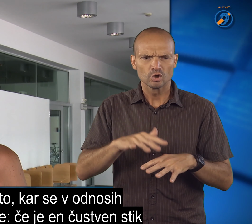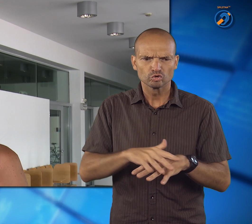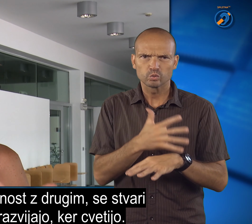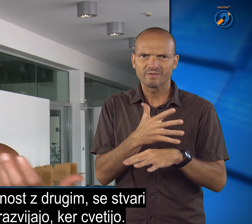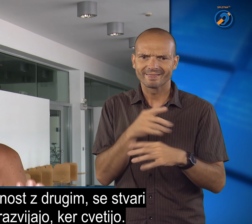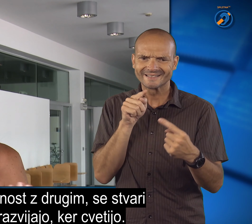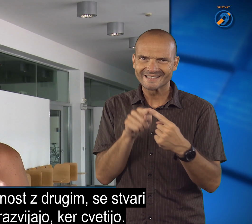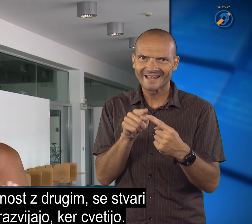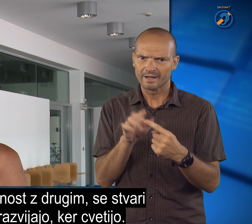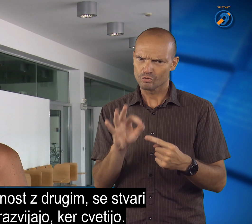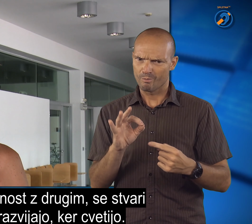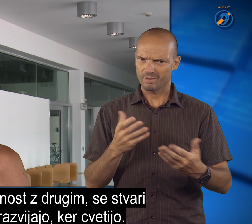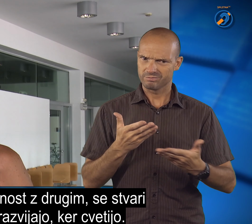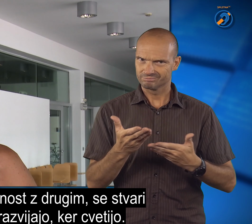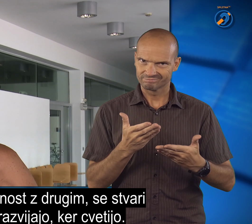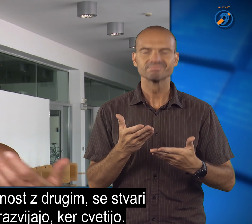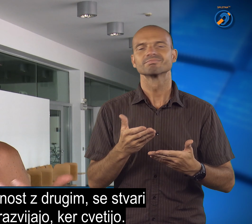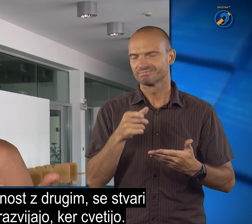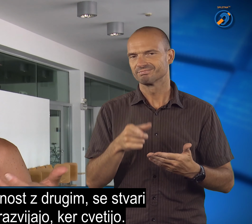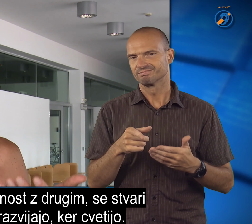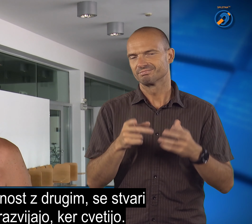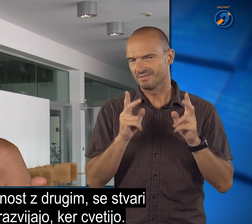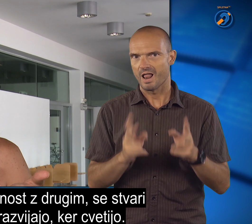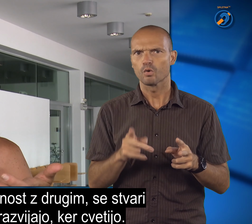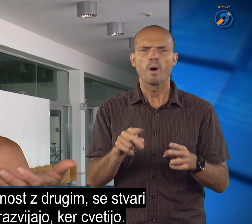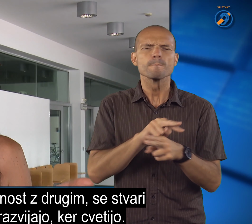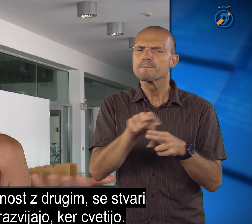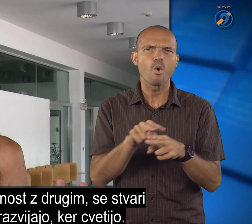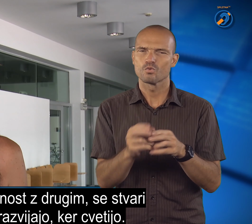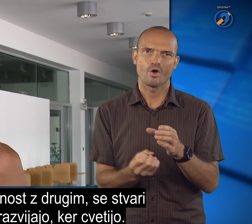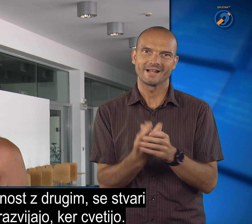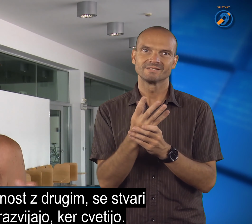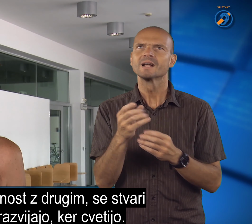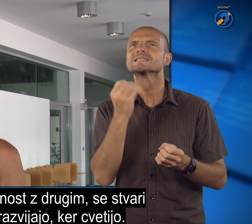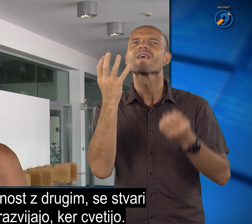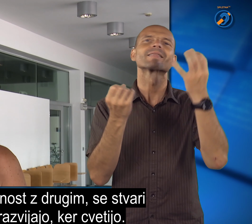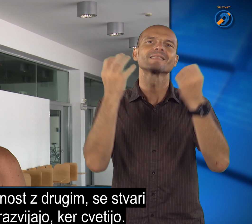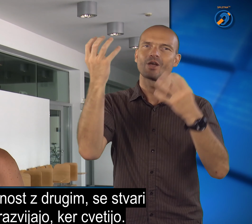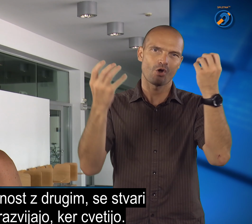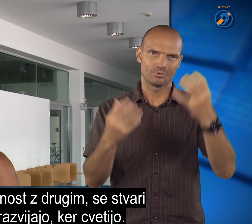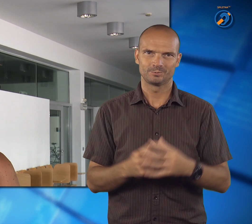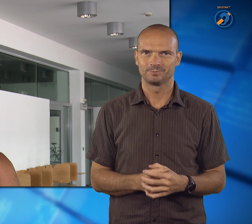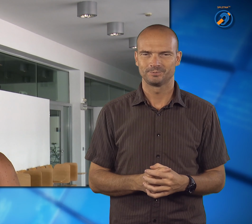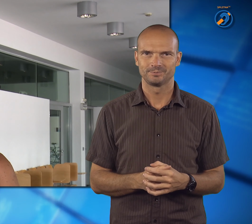stik pa ena oglašenost drug z drugim, se res stvari polno razvijajo, kar cvetijo.